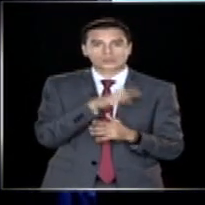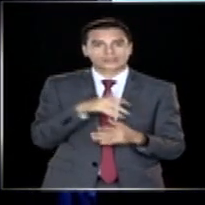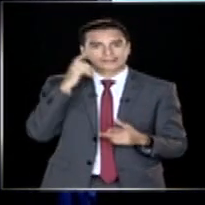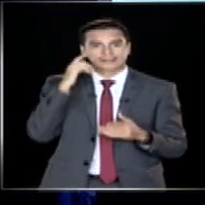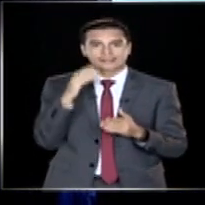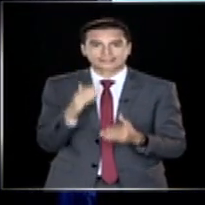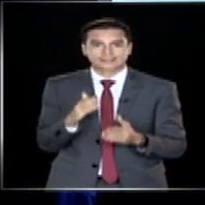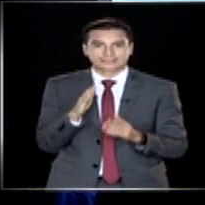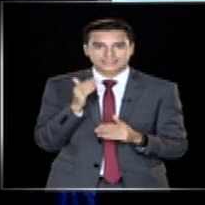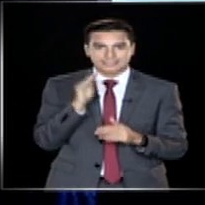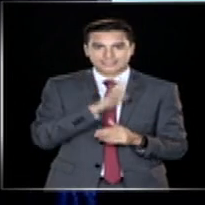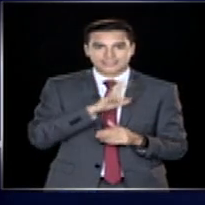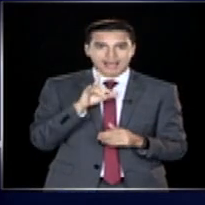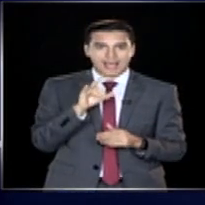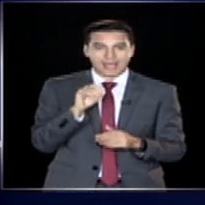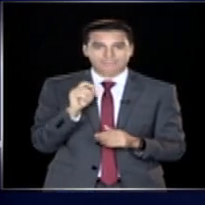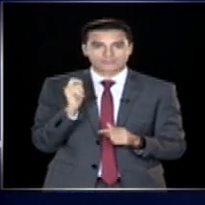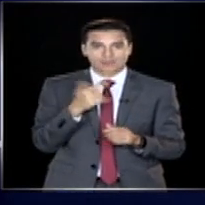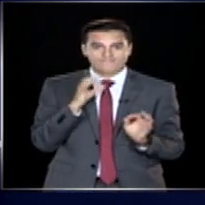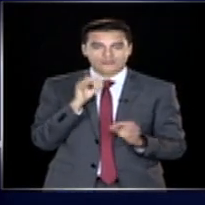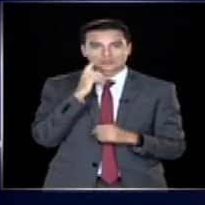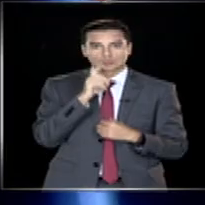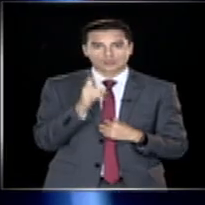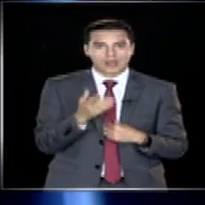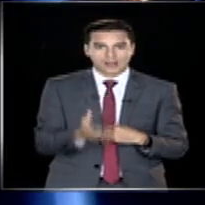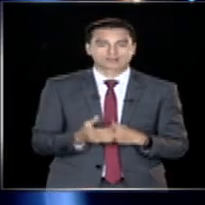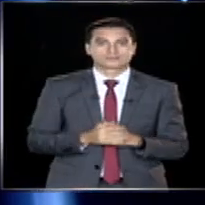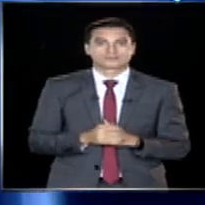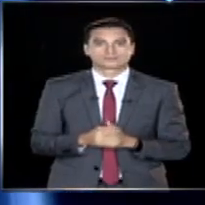يا إسلام. سرعة البديعة. والسؤال هو: